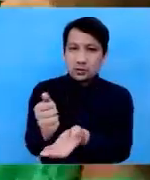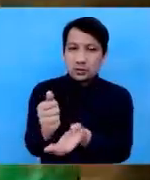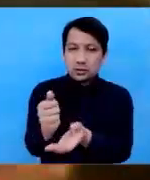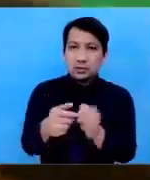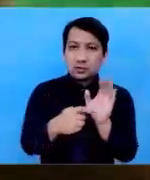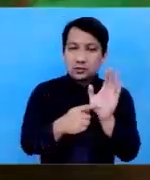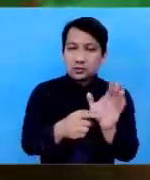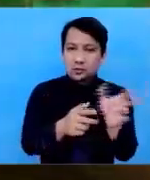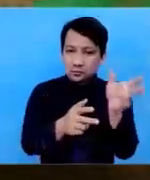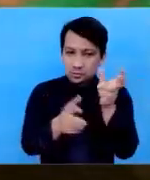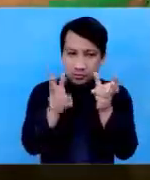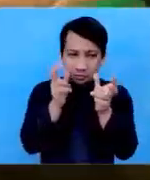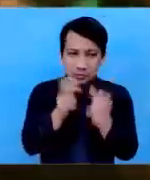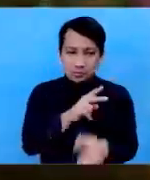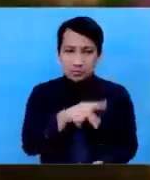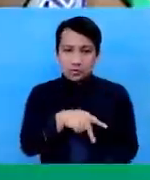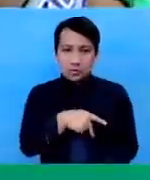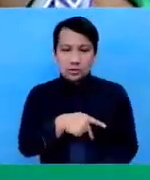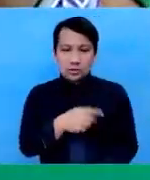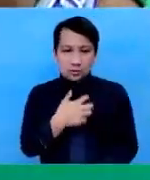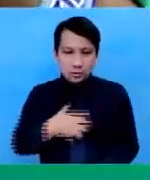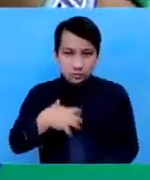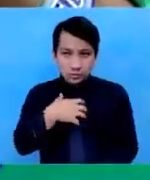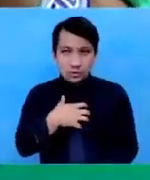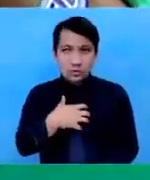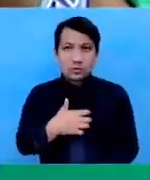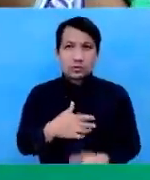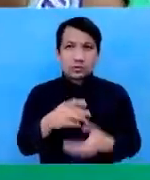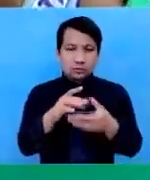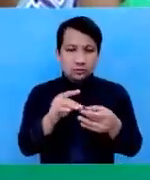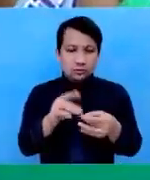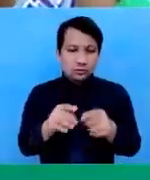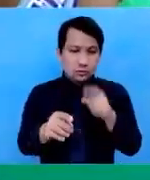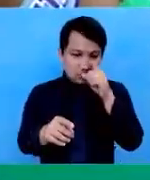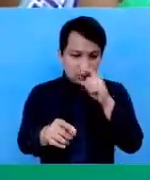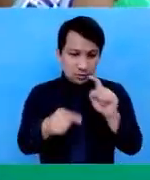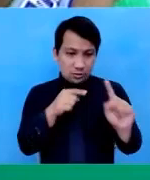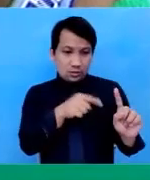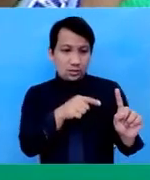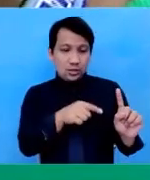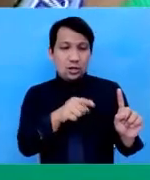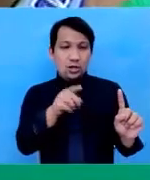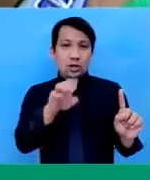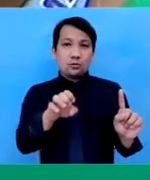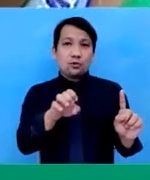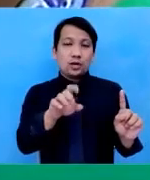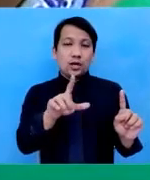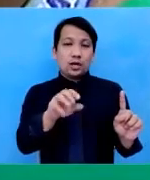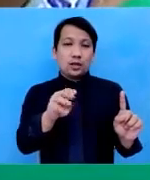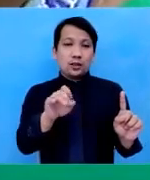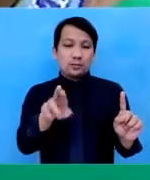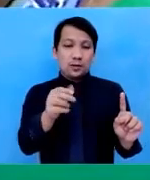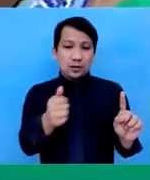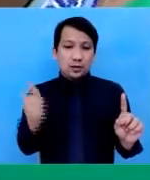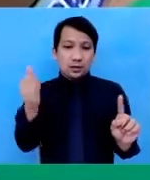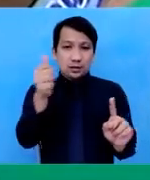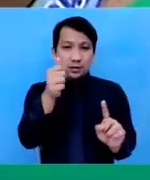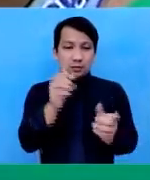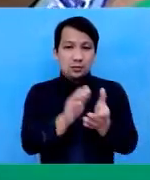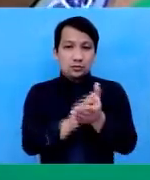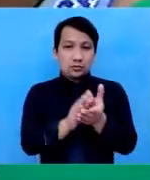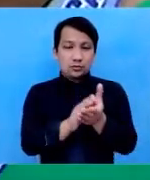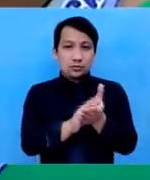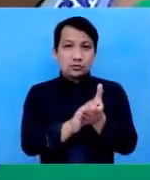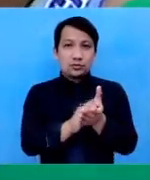ni VP Sara ang kanilang mga hinaing. Kwento ng 49 anyos na si Elmer Eguem, school head sa Abra Bakag Elementary School